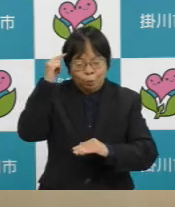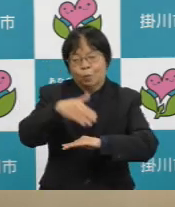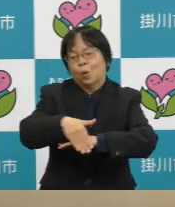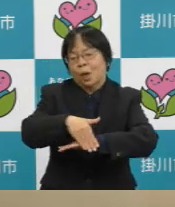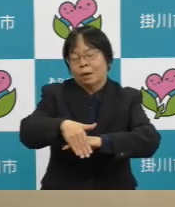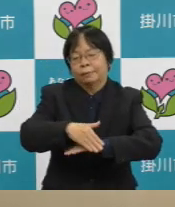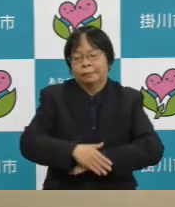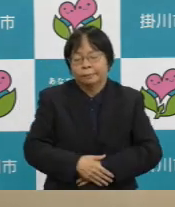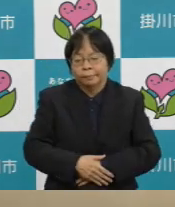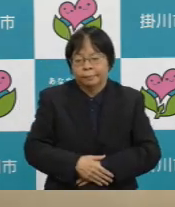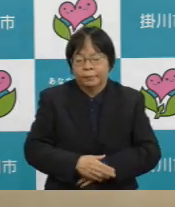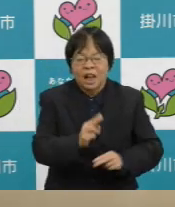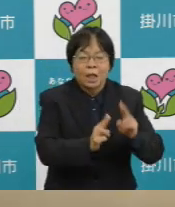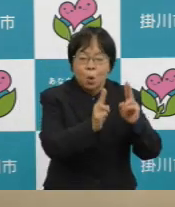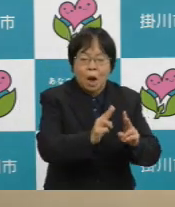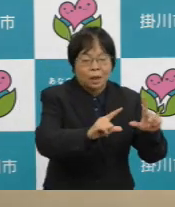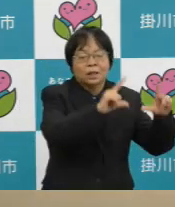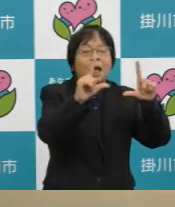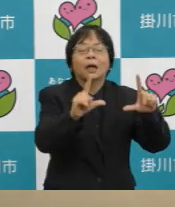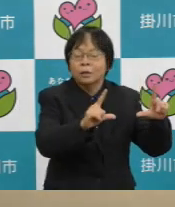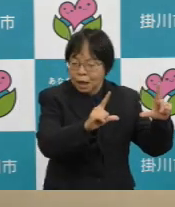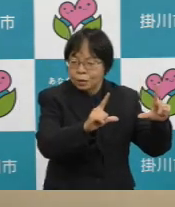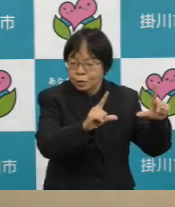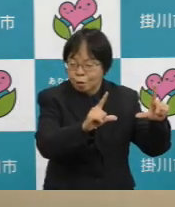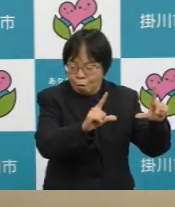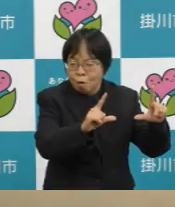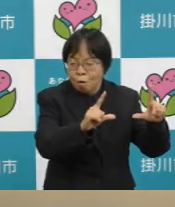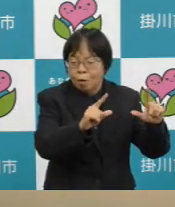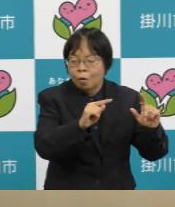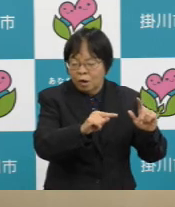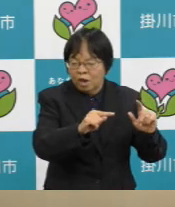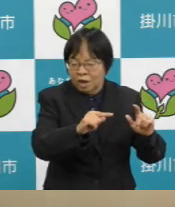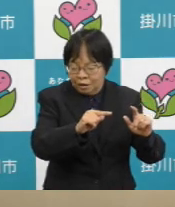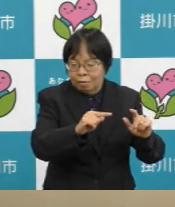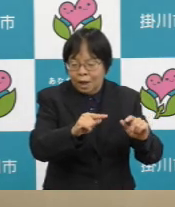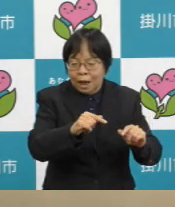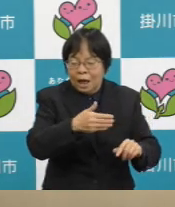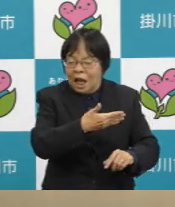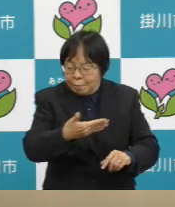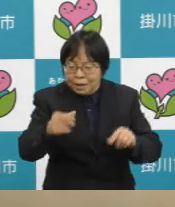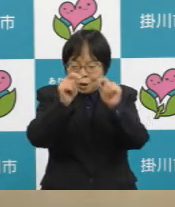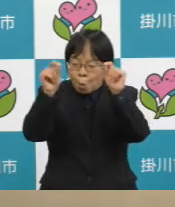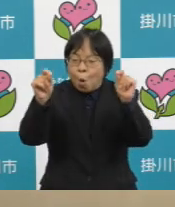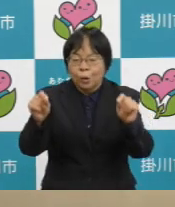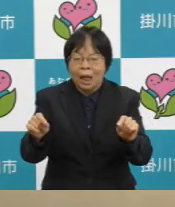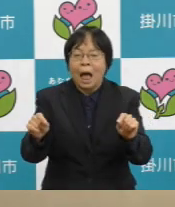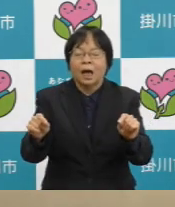都会に住んでいる方とかいろんな方は水の問題についての